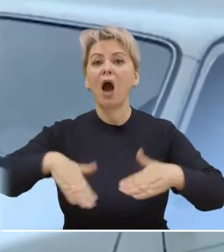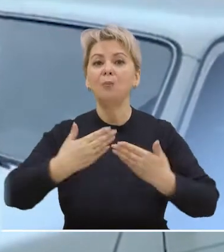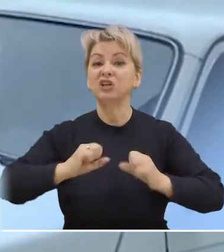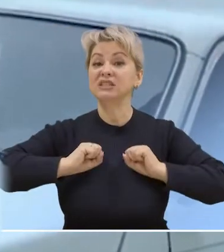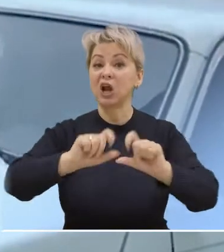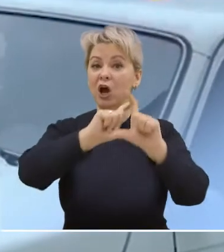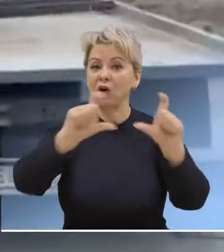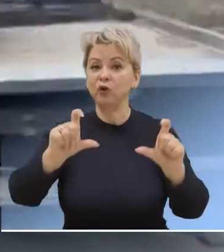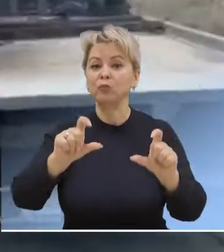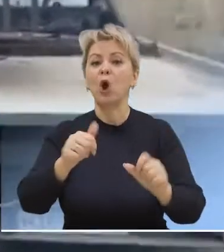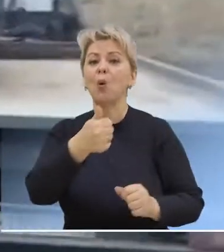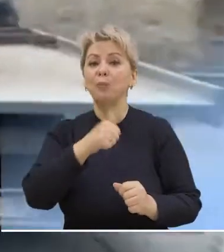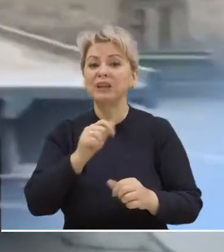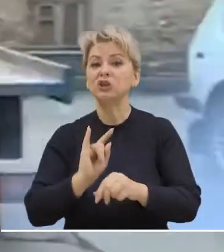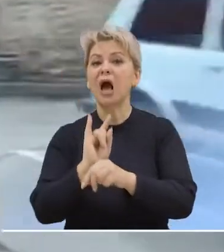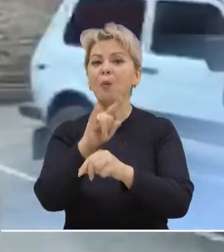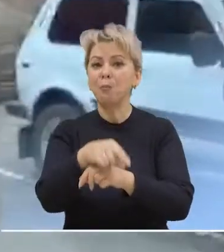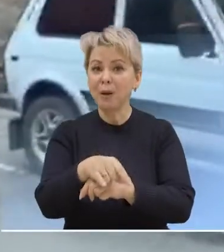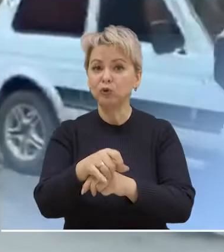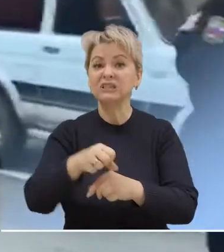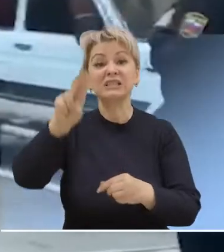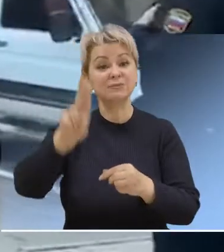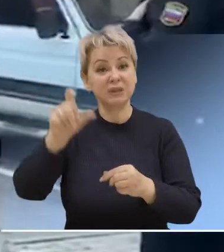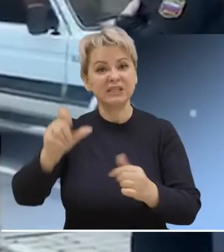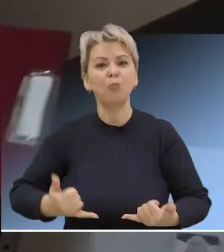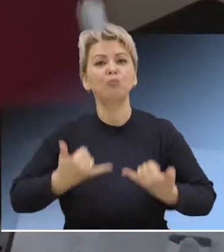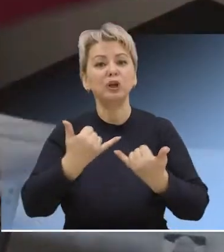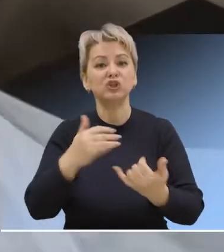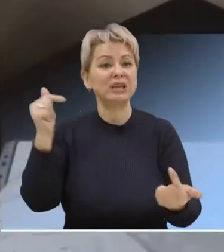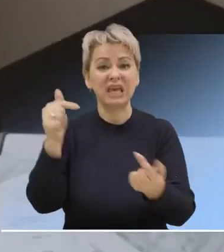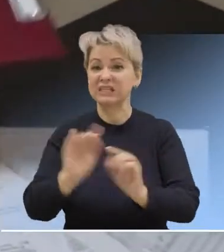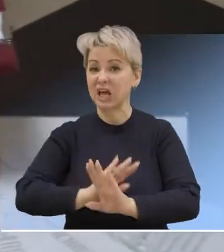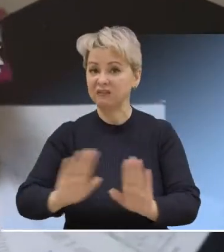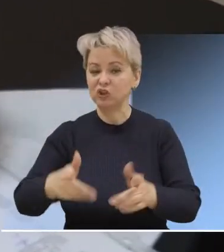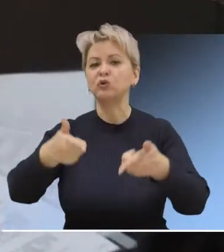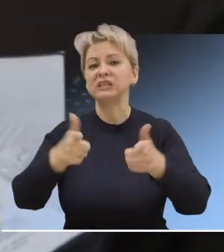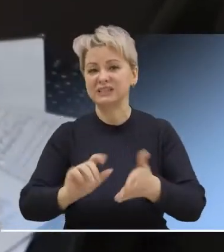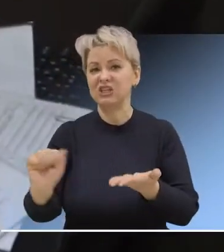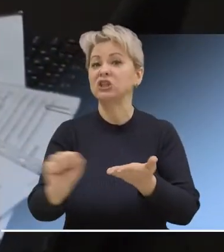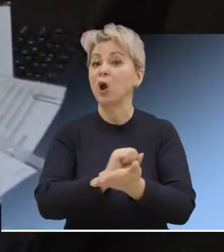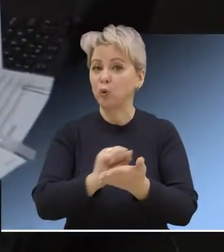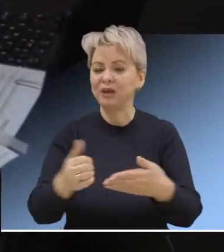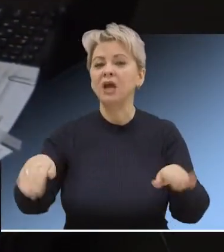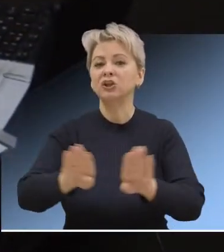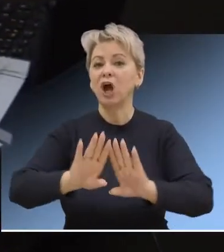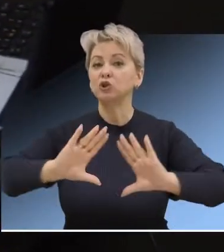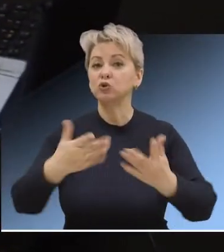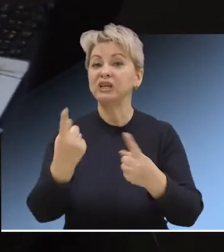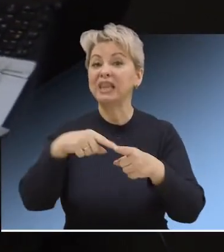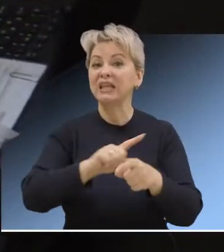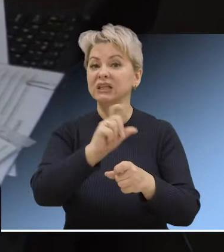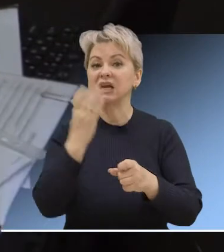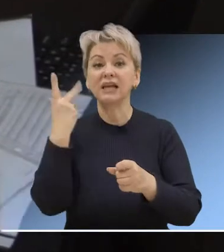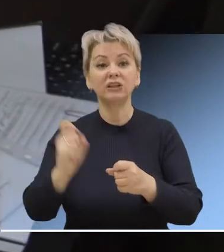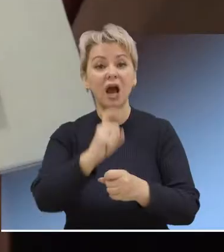водители, обращаясь в страховую компанию, нередко пытаются обмануть оценщиков и предоставляют несоответствующие действительности документы. Так